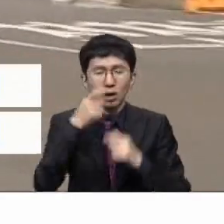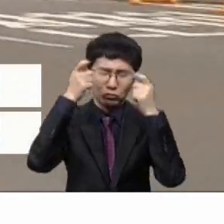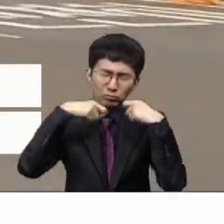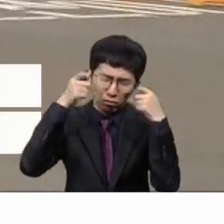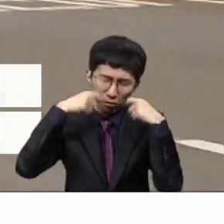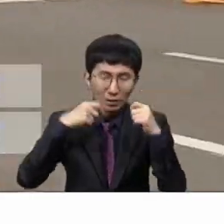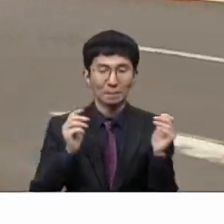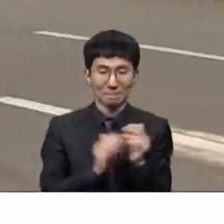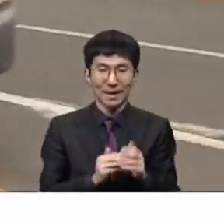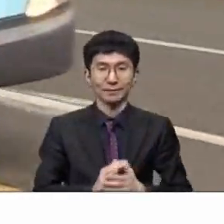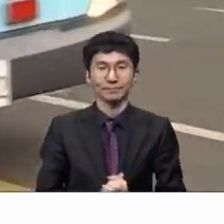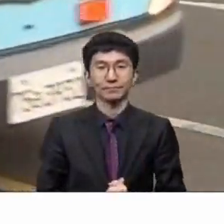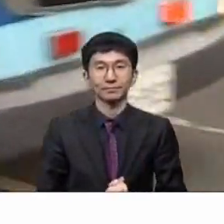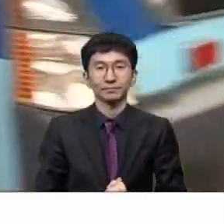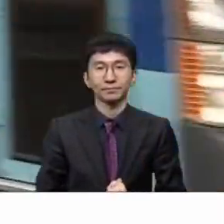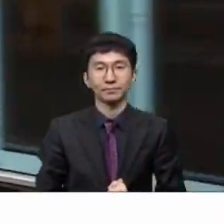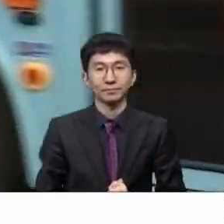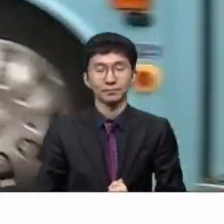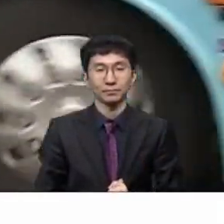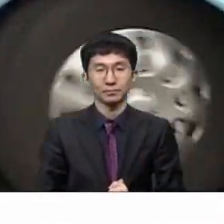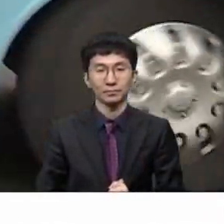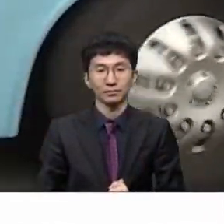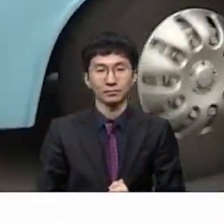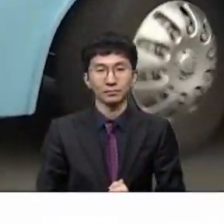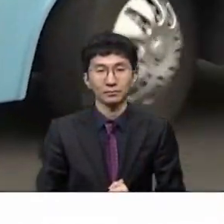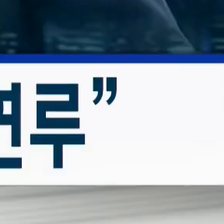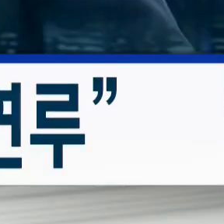눈물을 흘리기도 했습니다. SBS 이현영입니다.